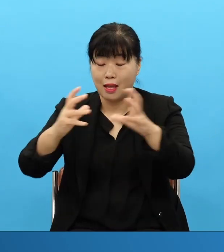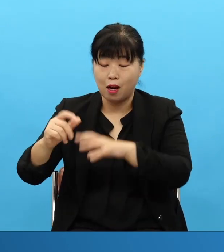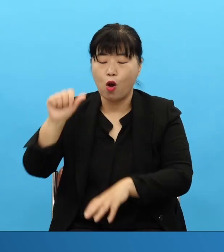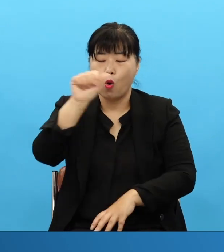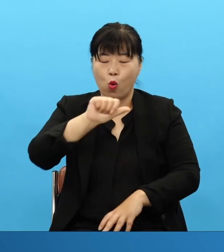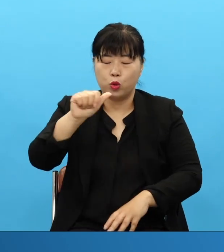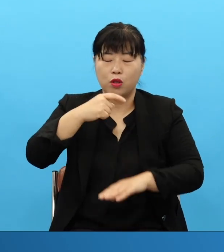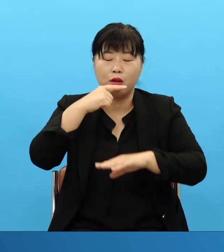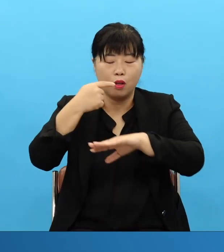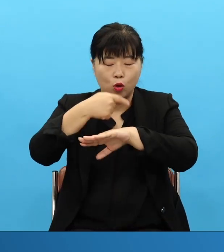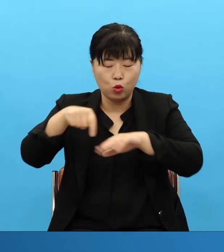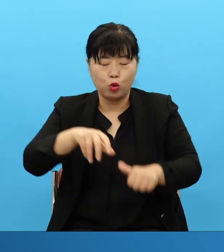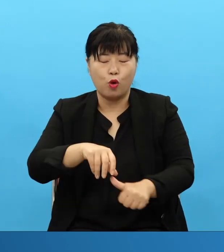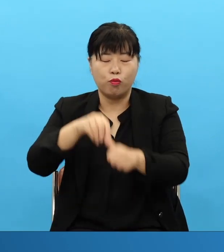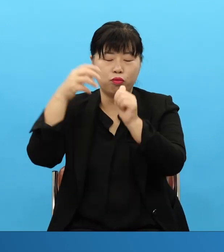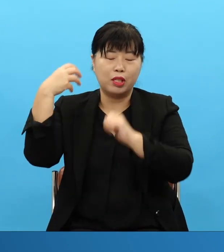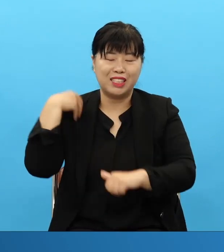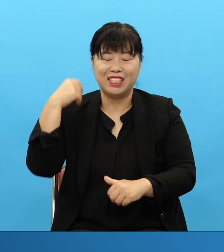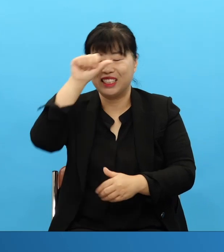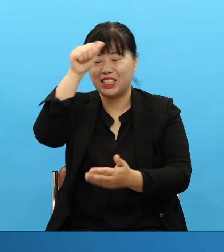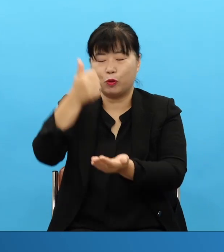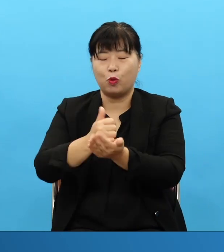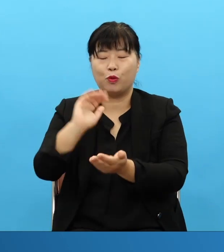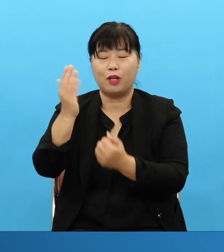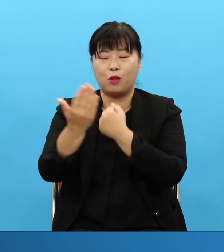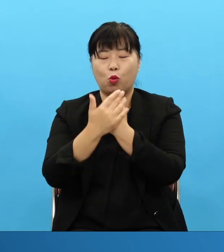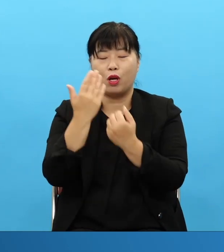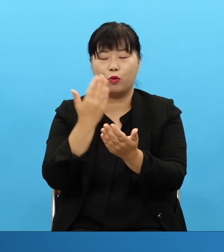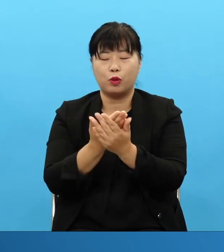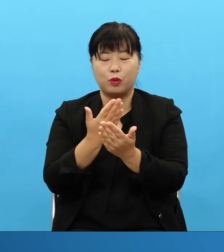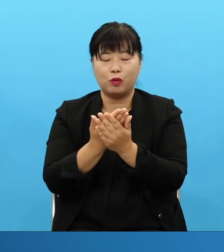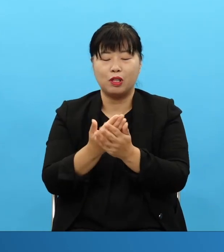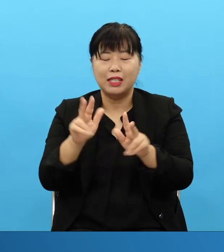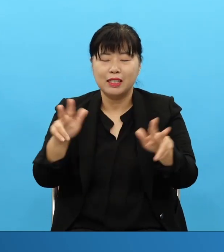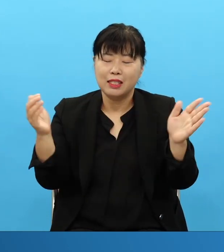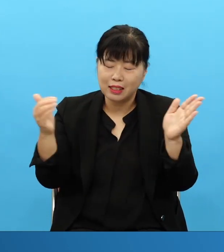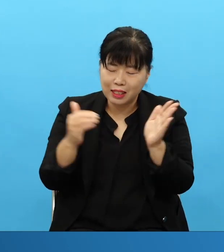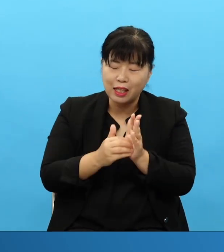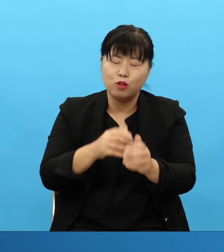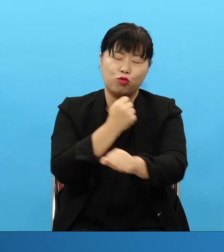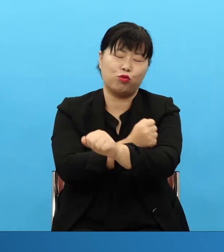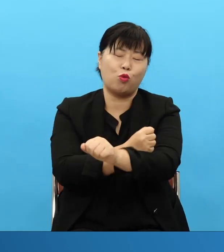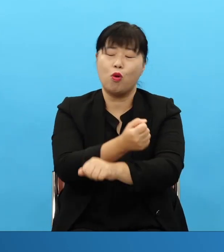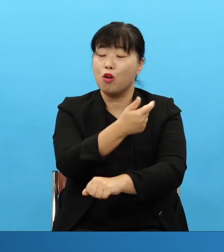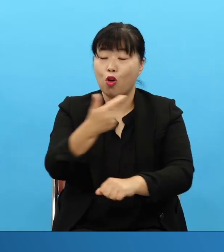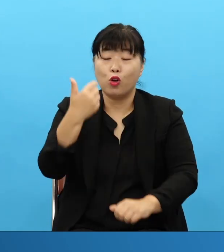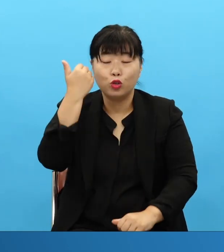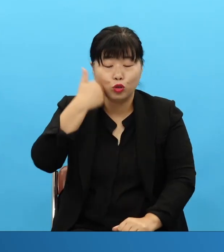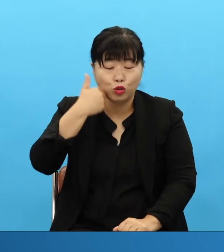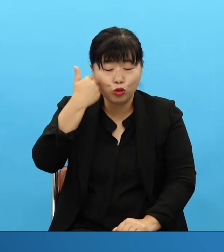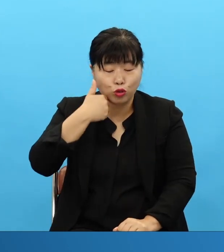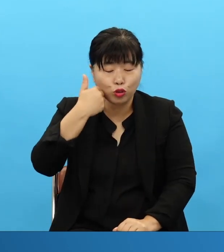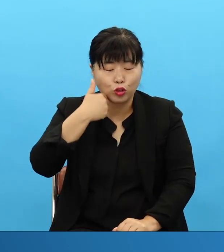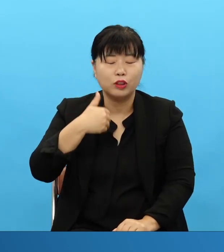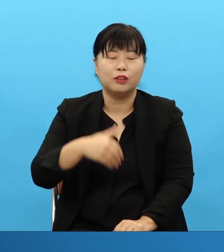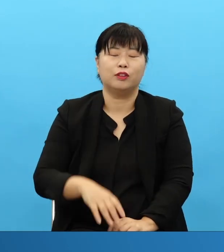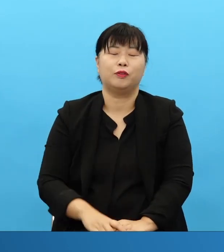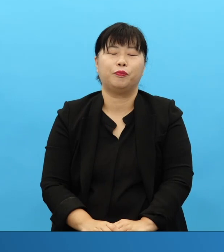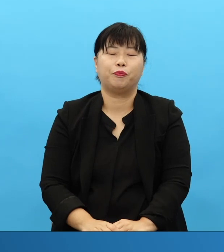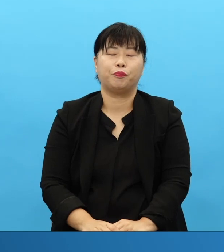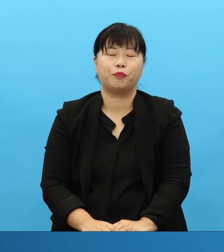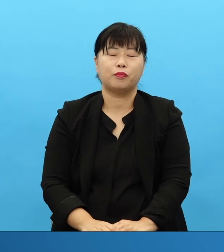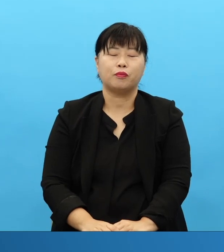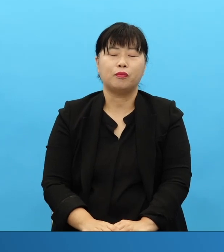장로님들과 산업인들이 되게 하여 주옵소서. 그동안 수고하신 전국 장로회를 대표한 정경회장님들을